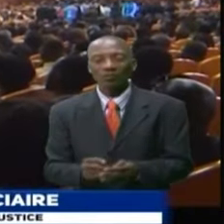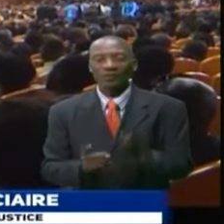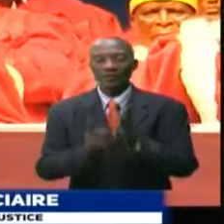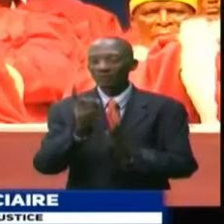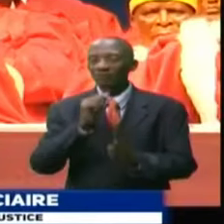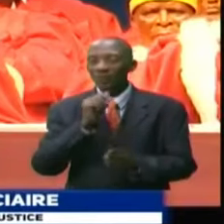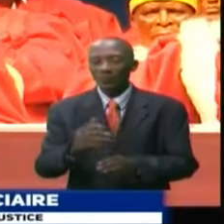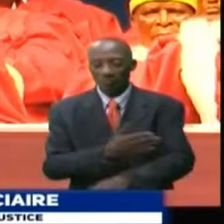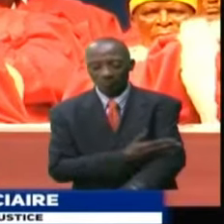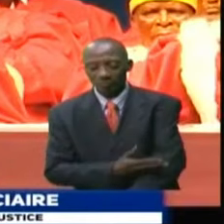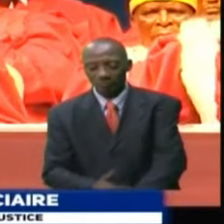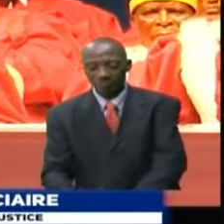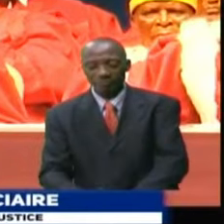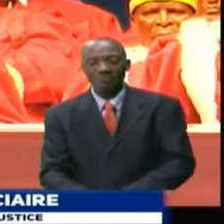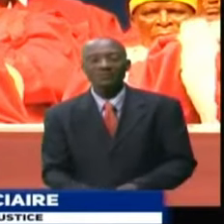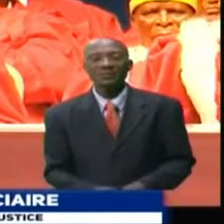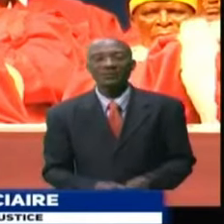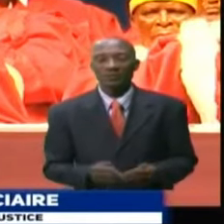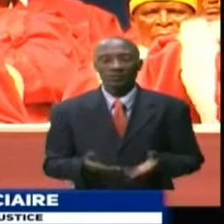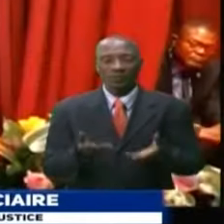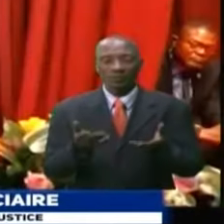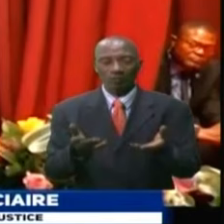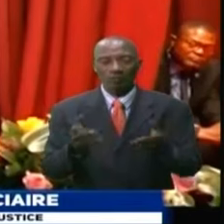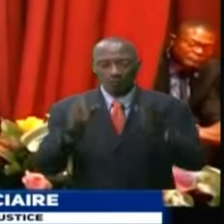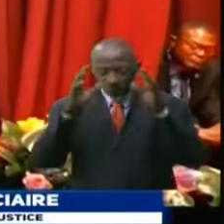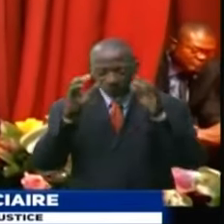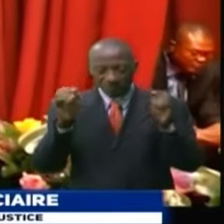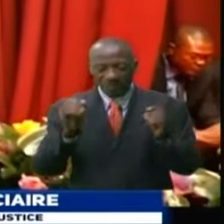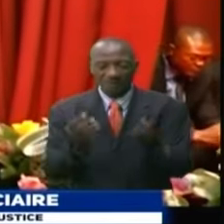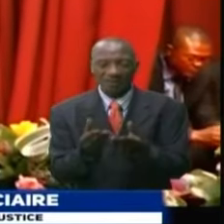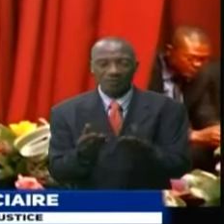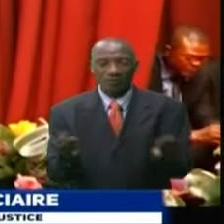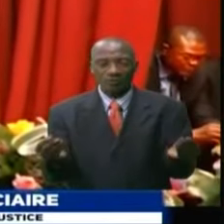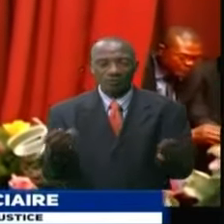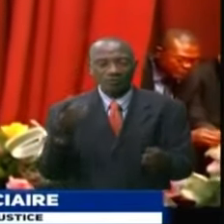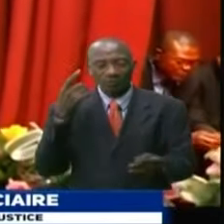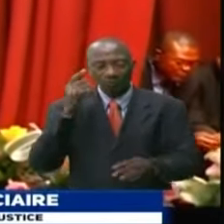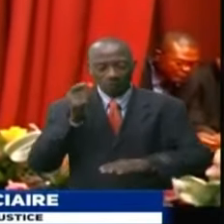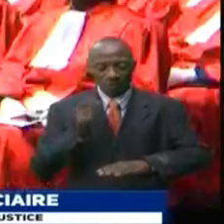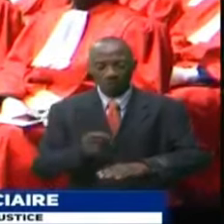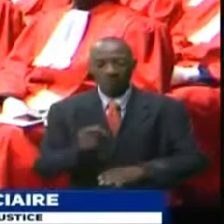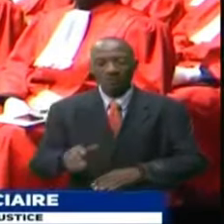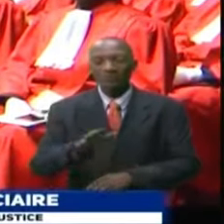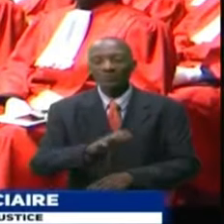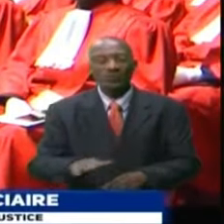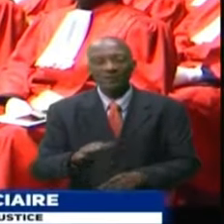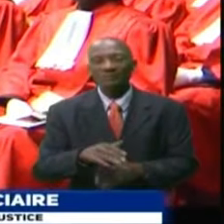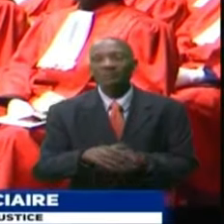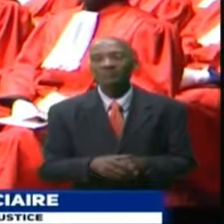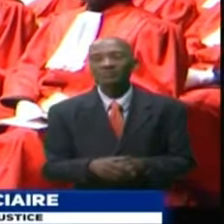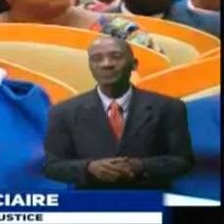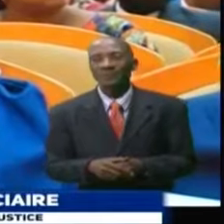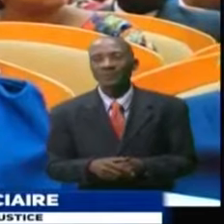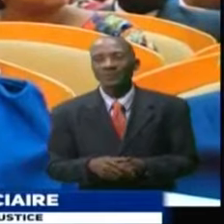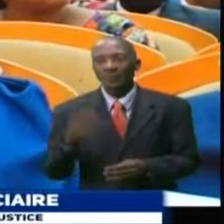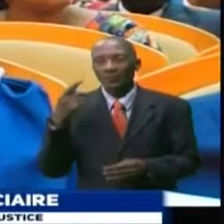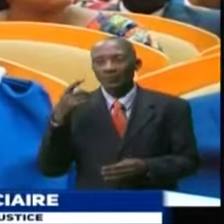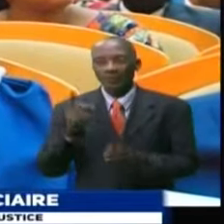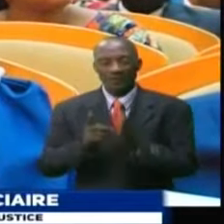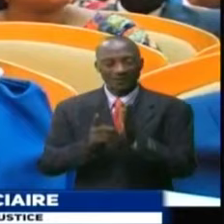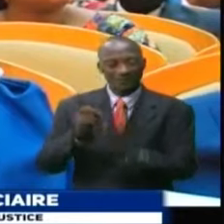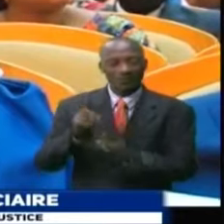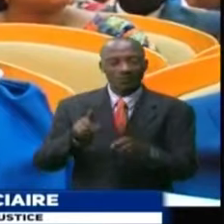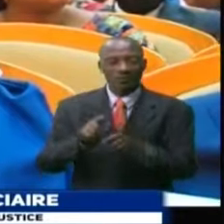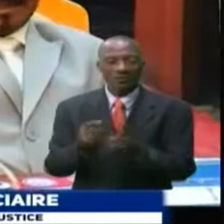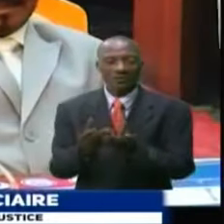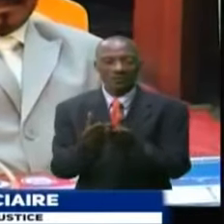a proposé au président de la République la solution aux maux qui rongent la justice du pays. Pour la corruption, la solution